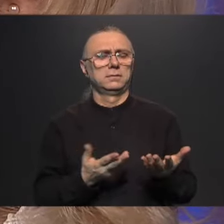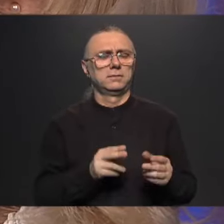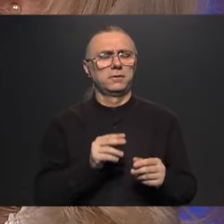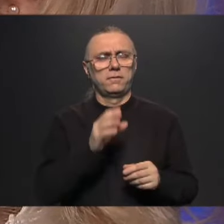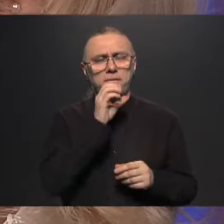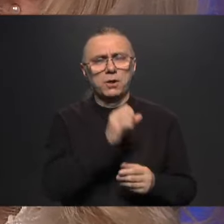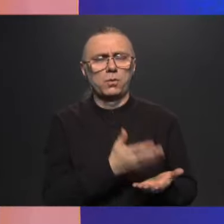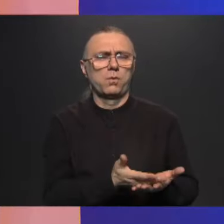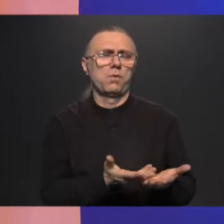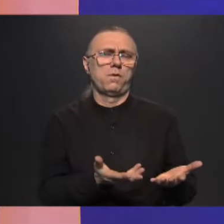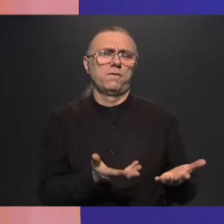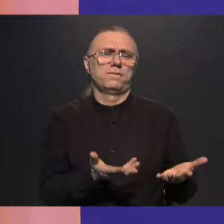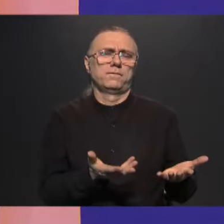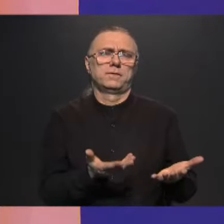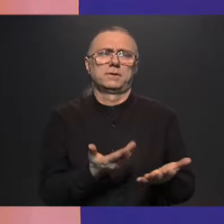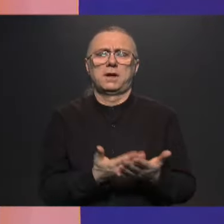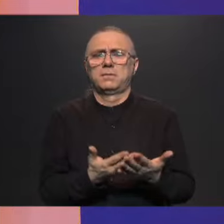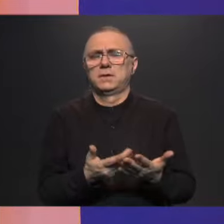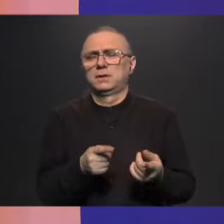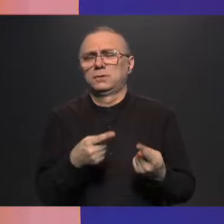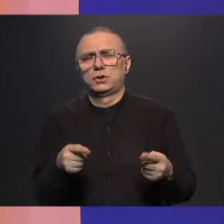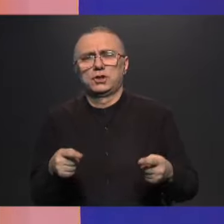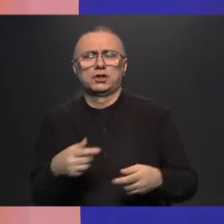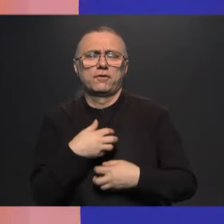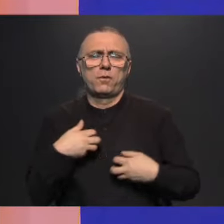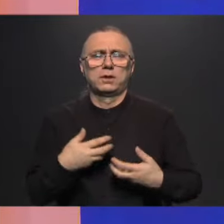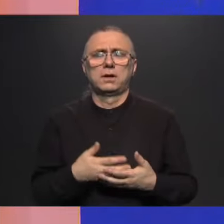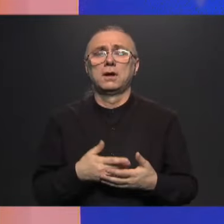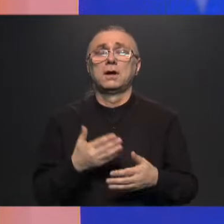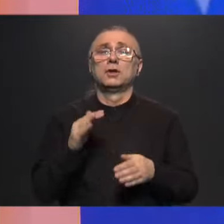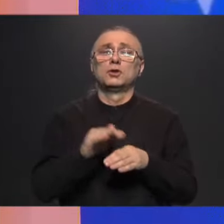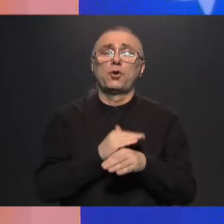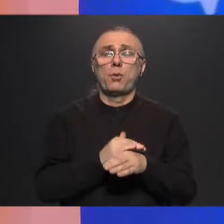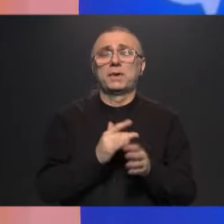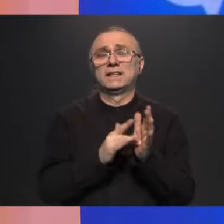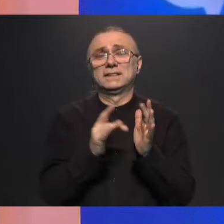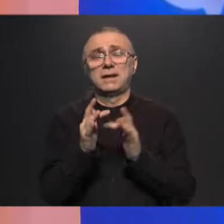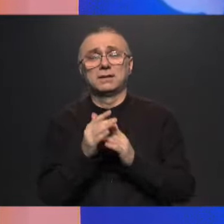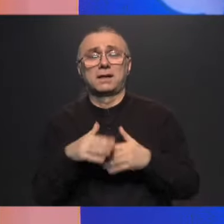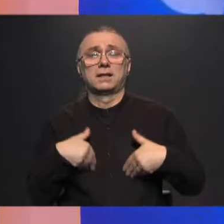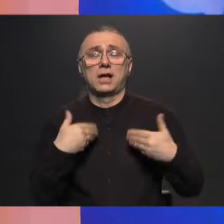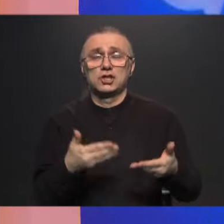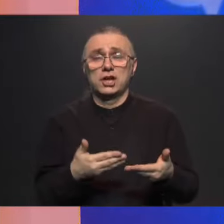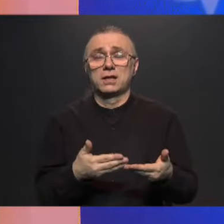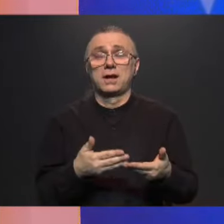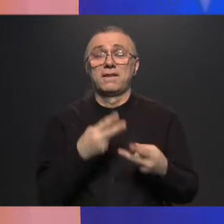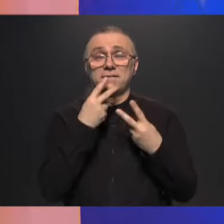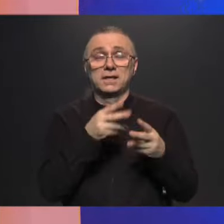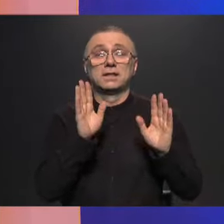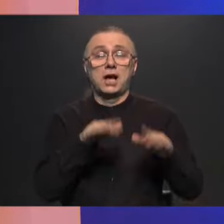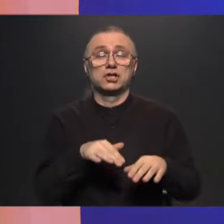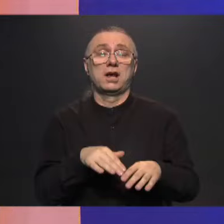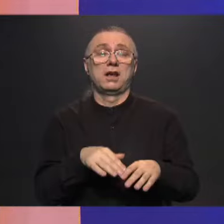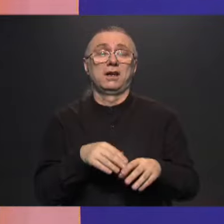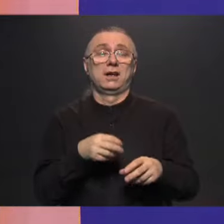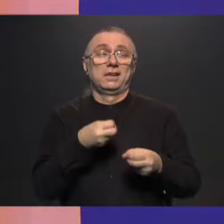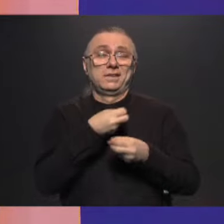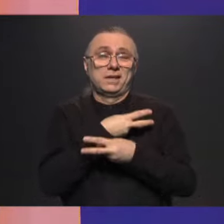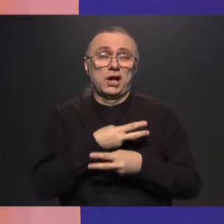Да много-много-много. Просто доброе христианское отношение животное видит. Даже дикое животное видит. Вот. Что